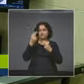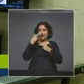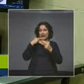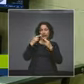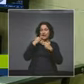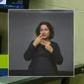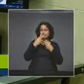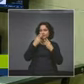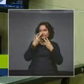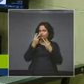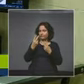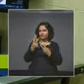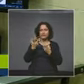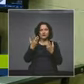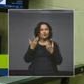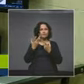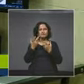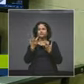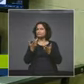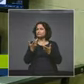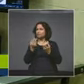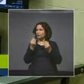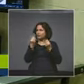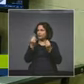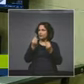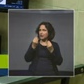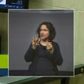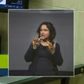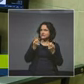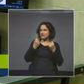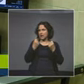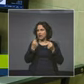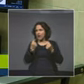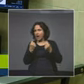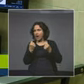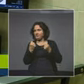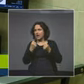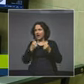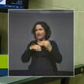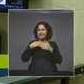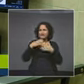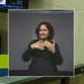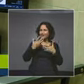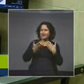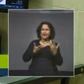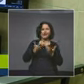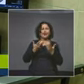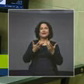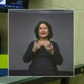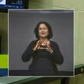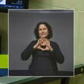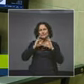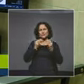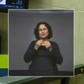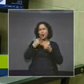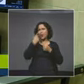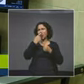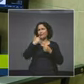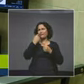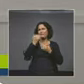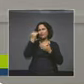за да може да се проследят както състоянието на зъбите, така и развитието на всички структури в устната кухина. Така